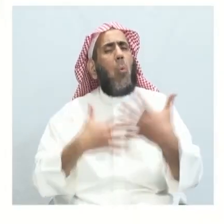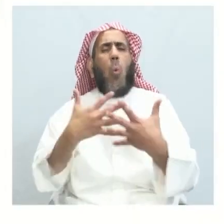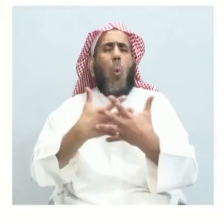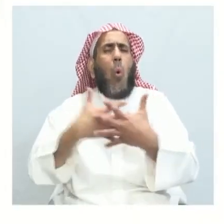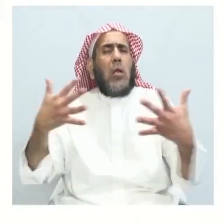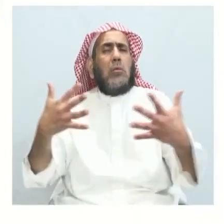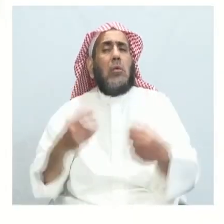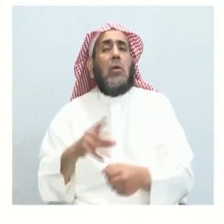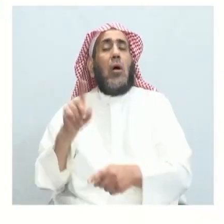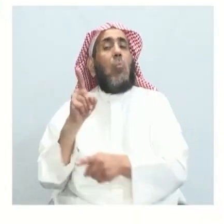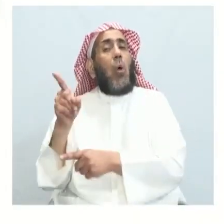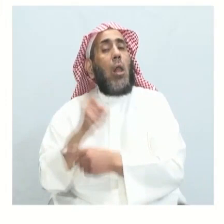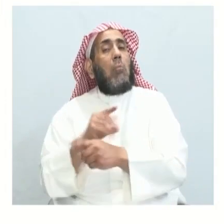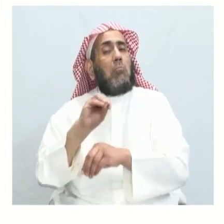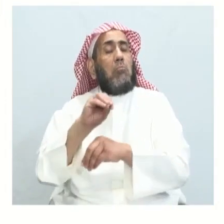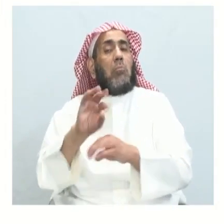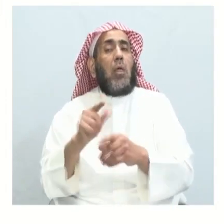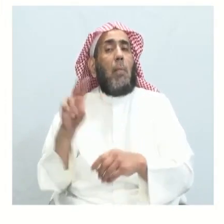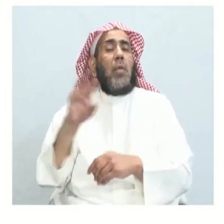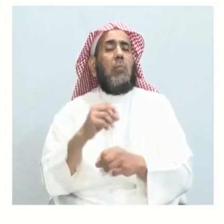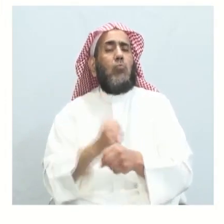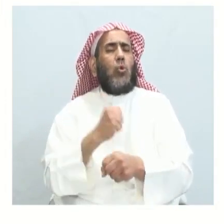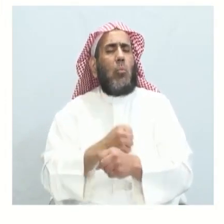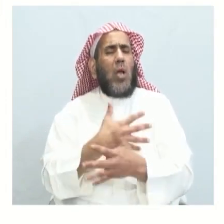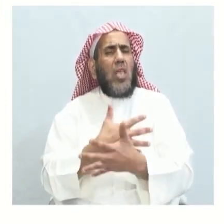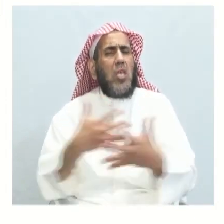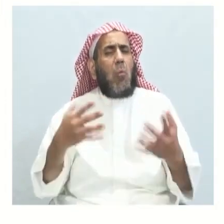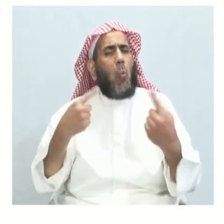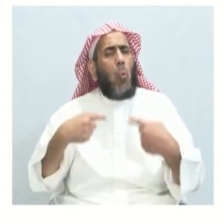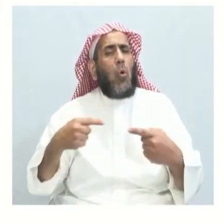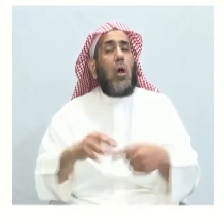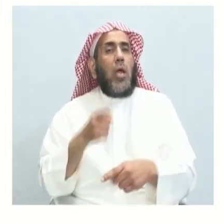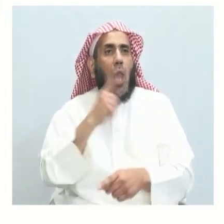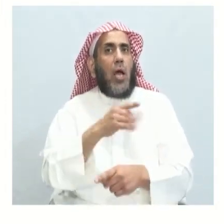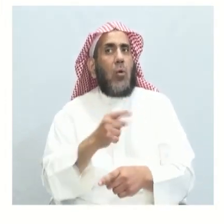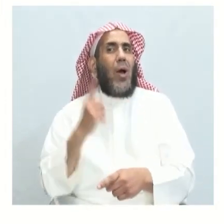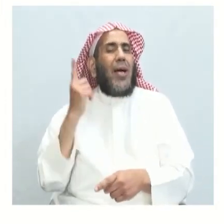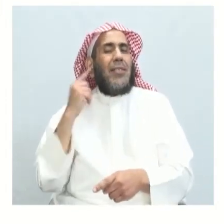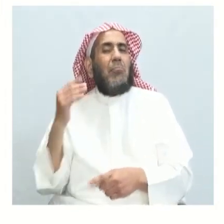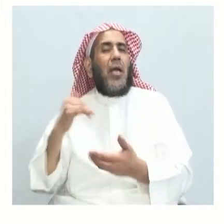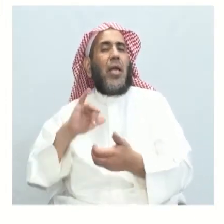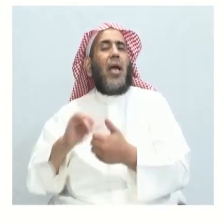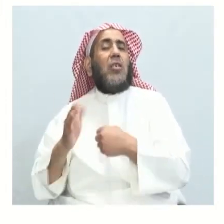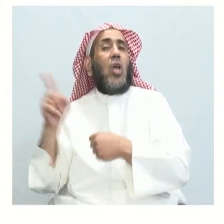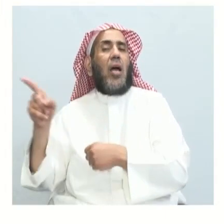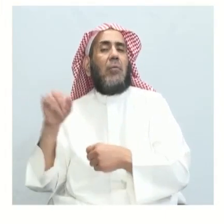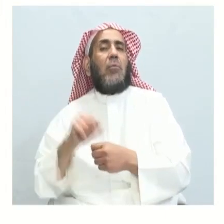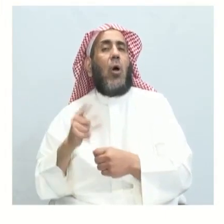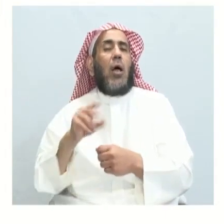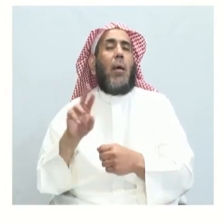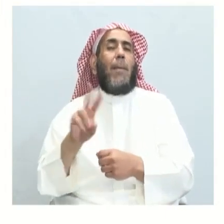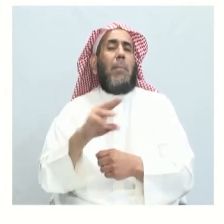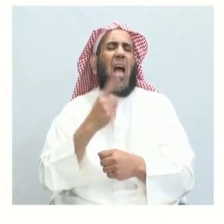تذكر مثال ونحن نقول بدورنا مثلا هذا المثل مستخدم كثير اليك اعني واسمعي واسمعي يا جاره وهذا ايضا